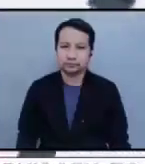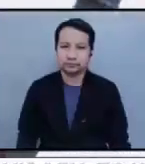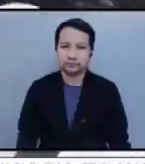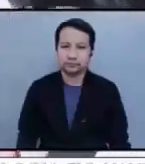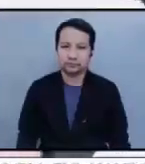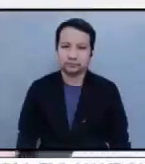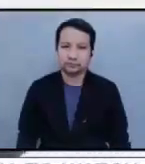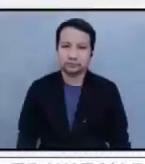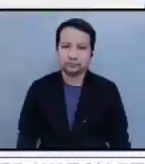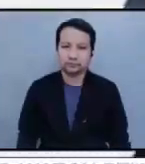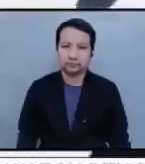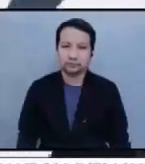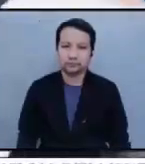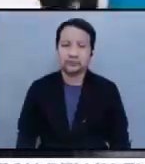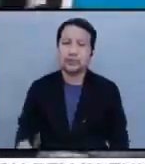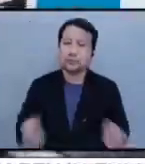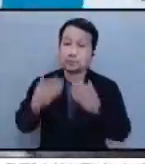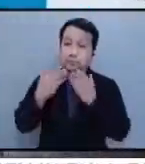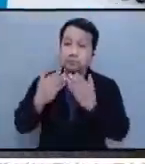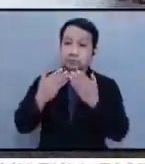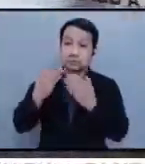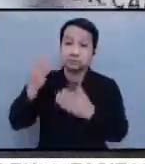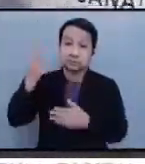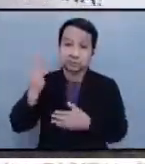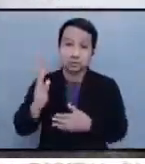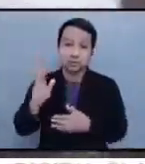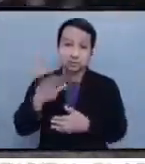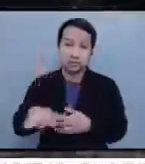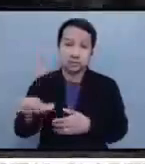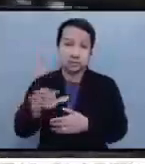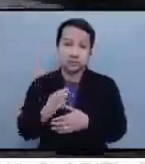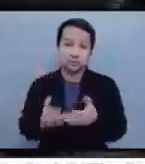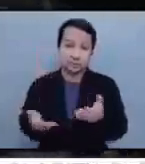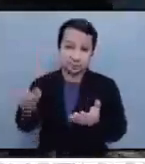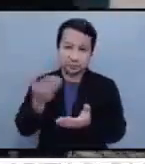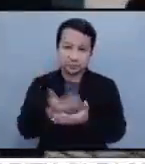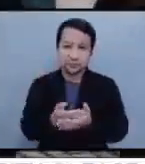Papasalamat po tayo sa Panginoon na maayos po yung pagbiyahe ninyo.